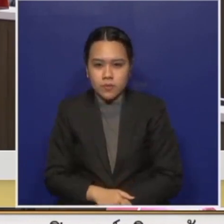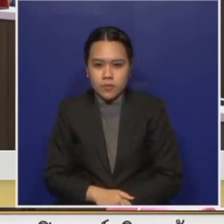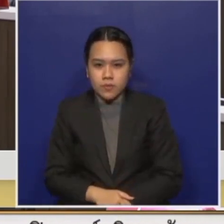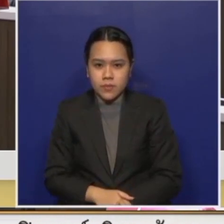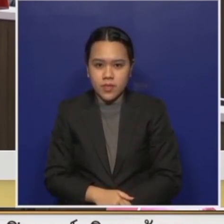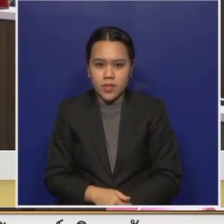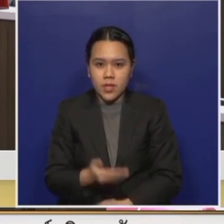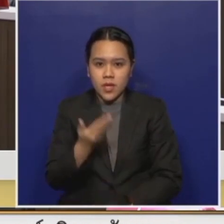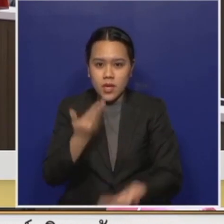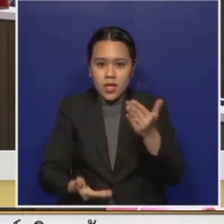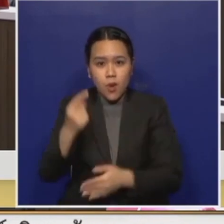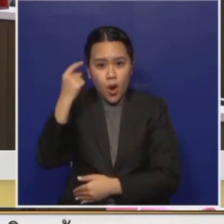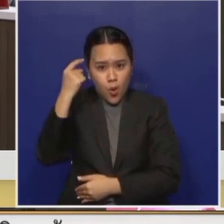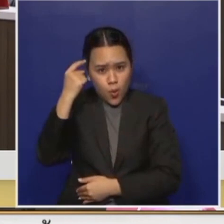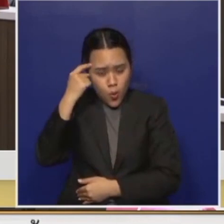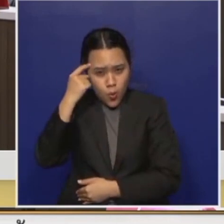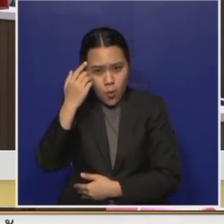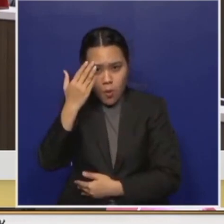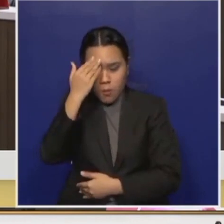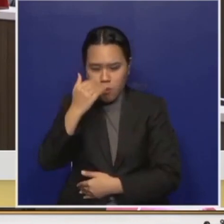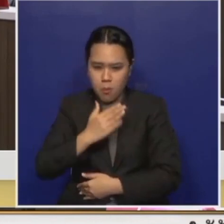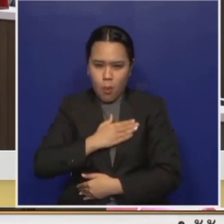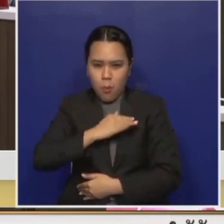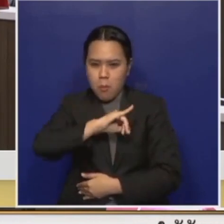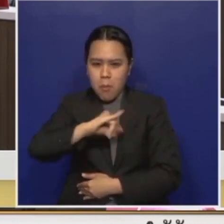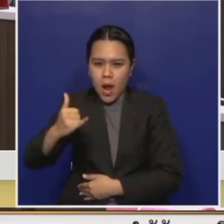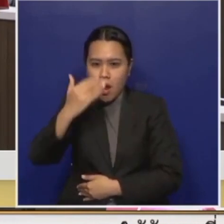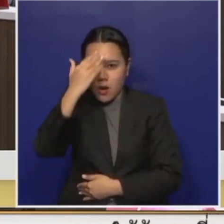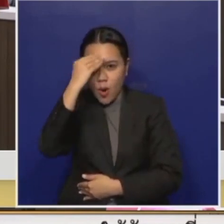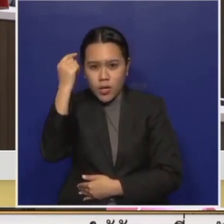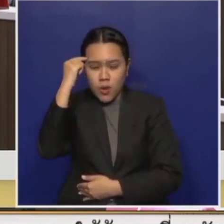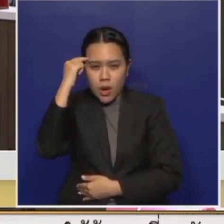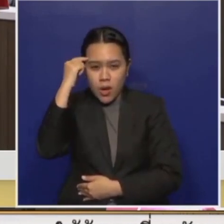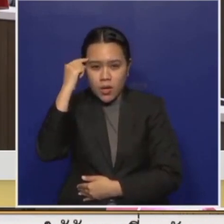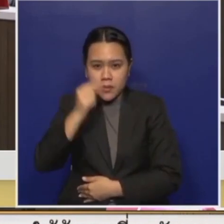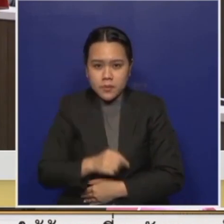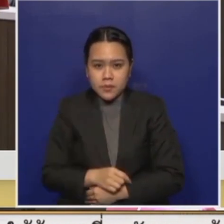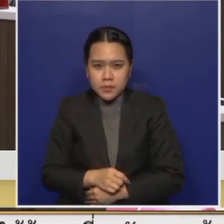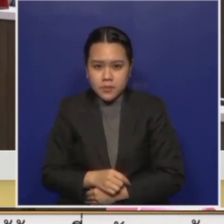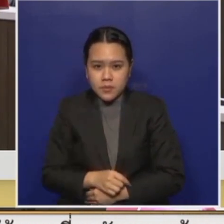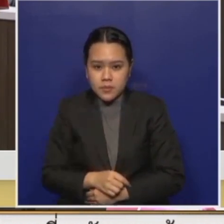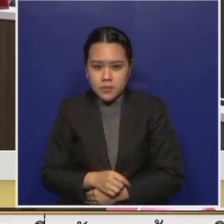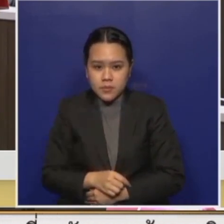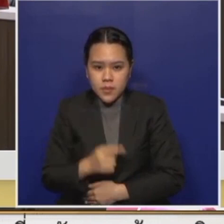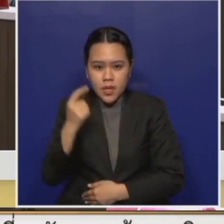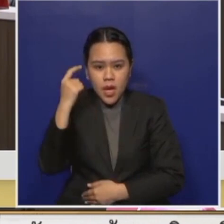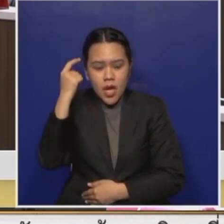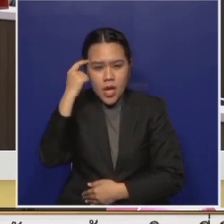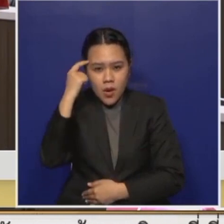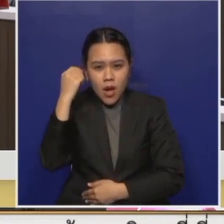หรือรู้ผมกไมแ่จัยเพราะท่านหวงว่าการใช้แบบนี้ท่านสามารถคุม